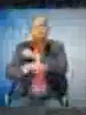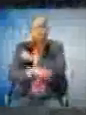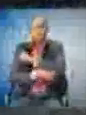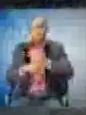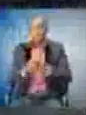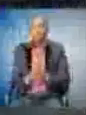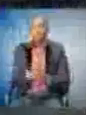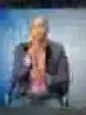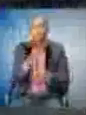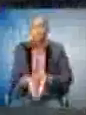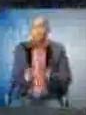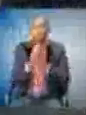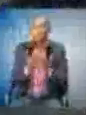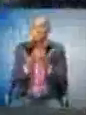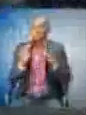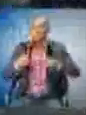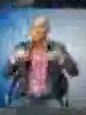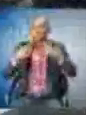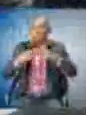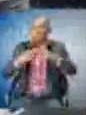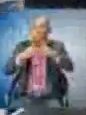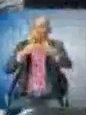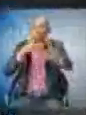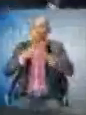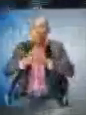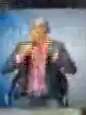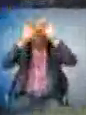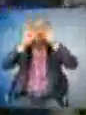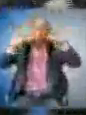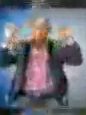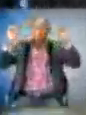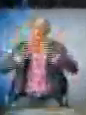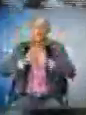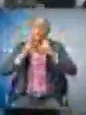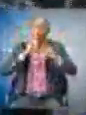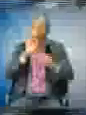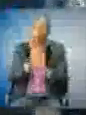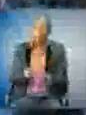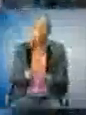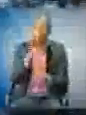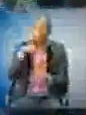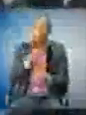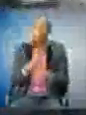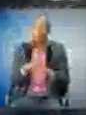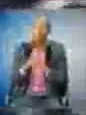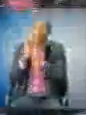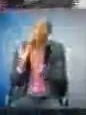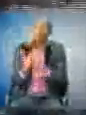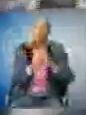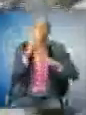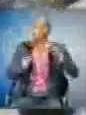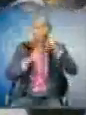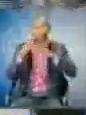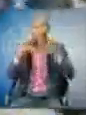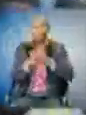ile mine milomba huko tuko naenda kumbele paske president de la republique aripromettre tutaanza kutengeneza sasa kuyenga stadi ya